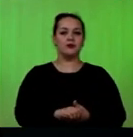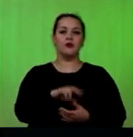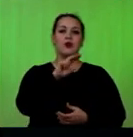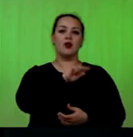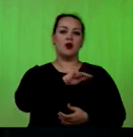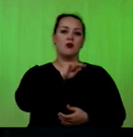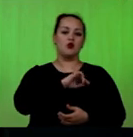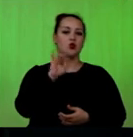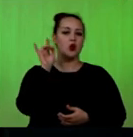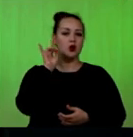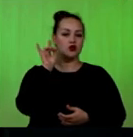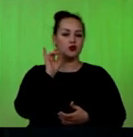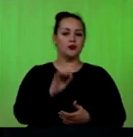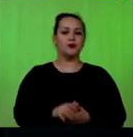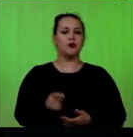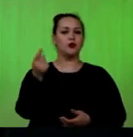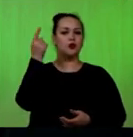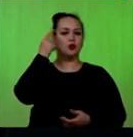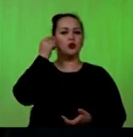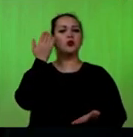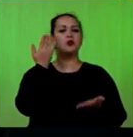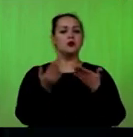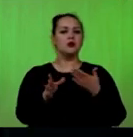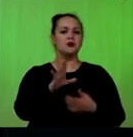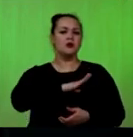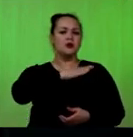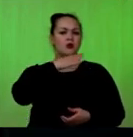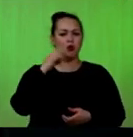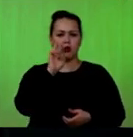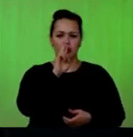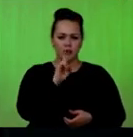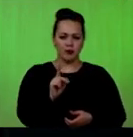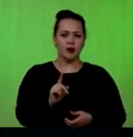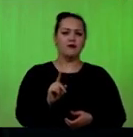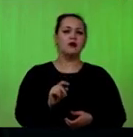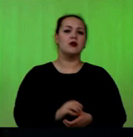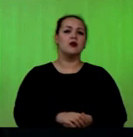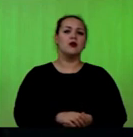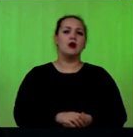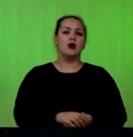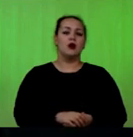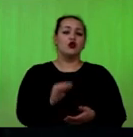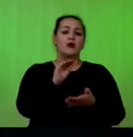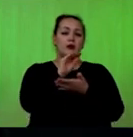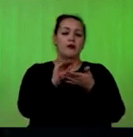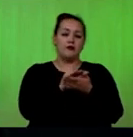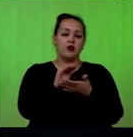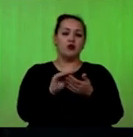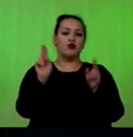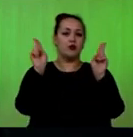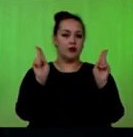над нашими ошибками я думаю если у вас было много ошибок то вы должны будете обязательно повторить правила